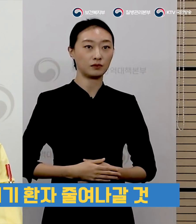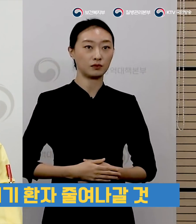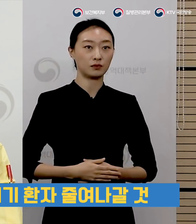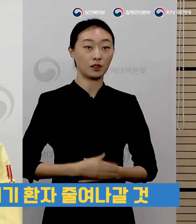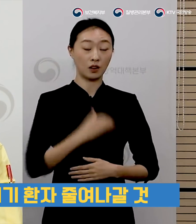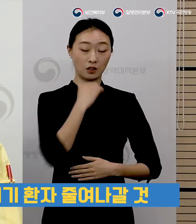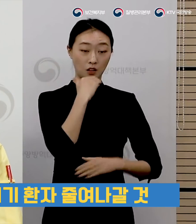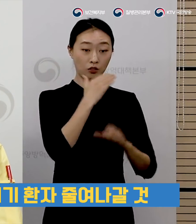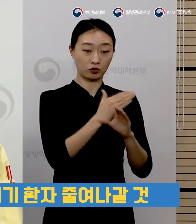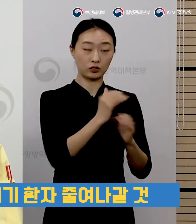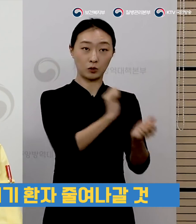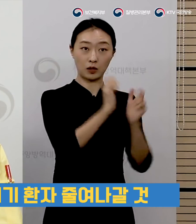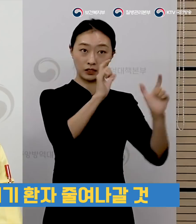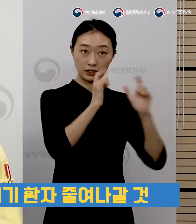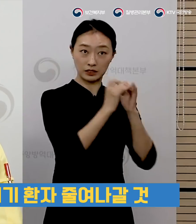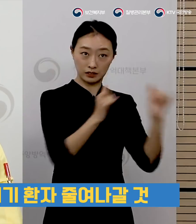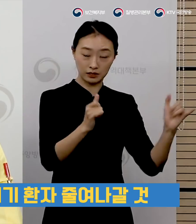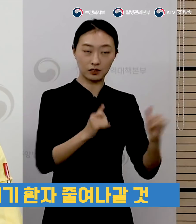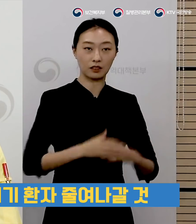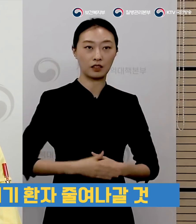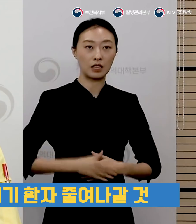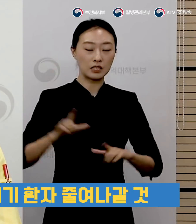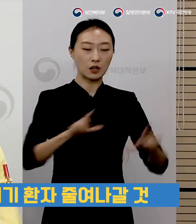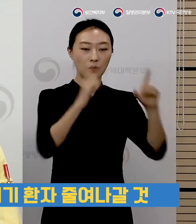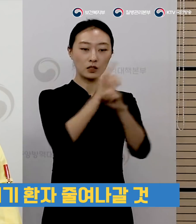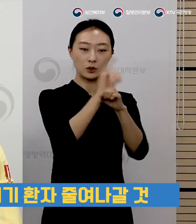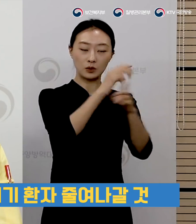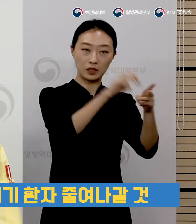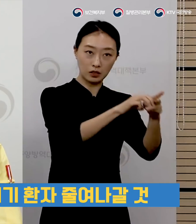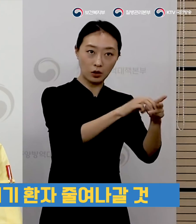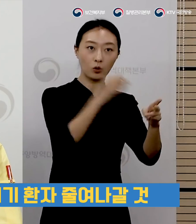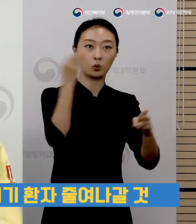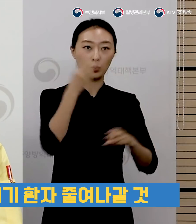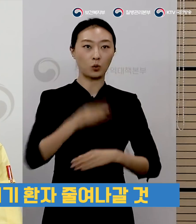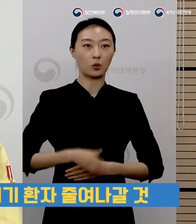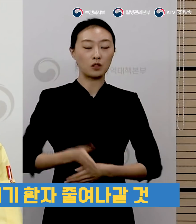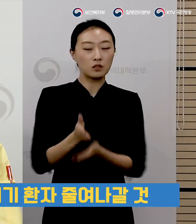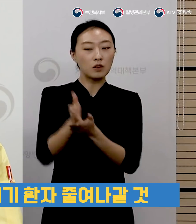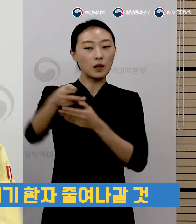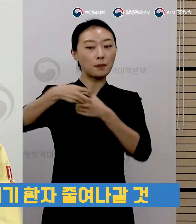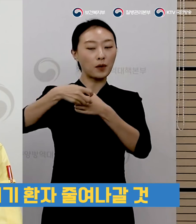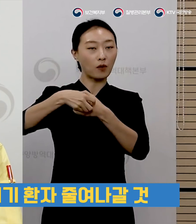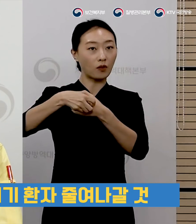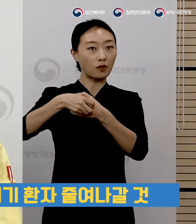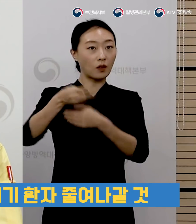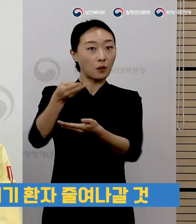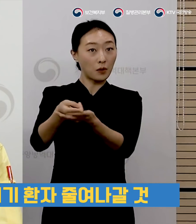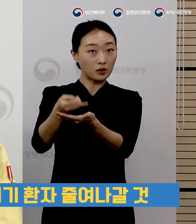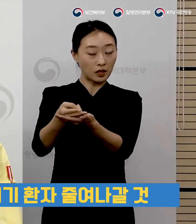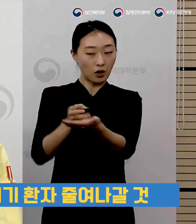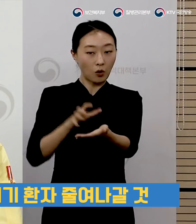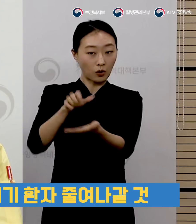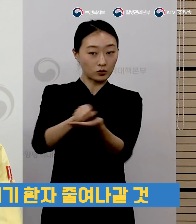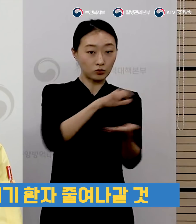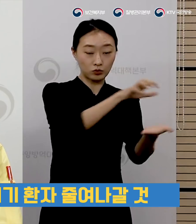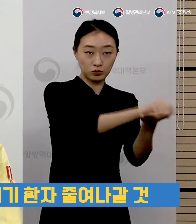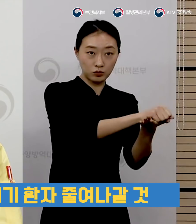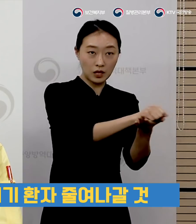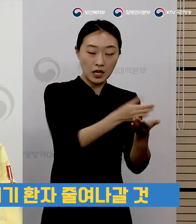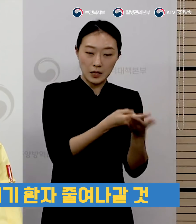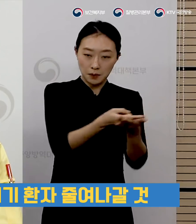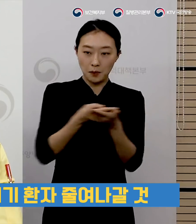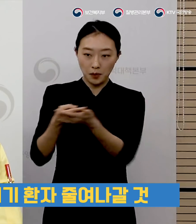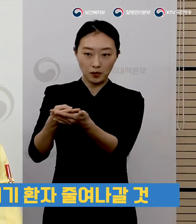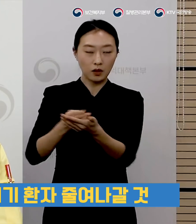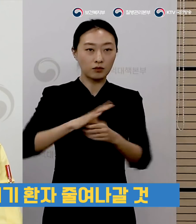중인 확진 환자에 대해서는 생활치료센터 또는 전담병원 병상을 확충하며 입원 조치를 하고